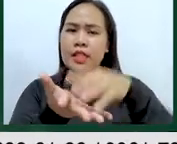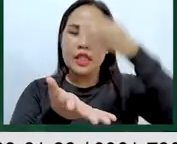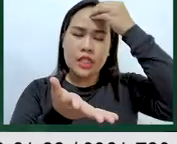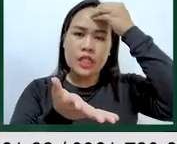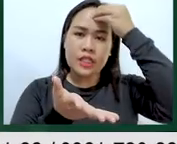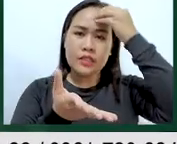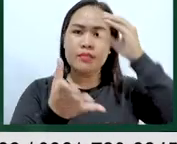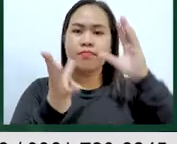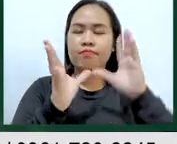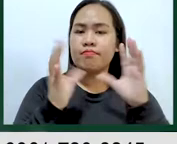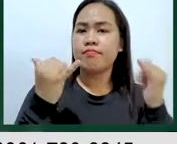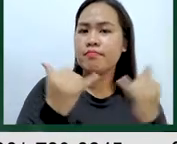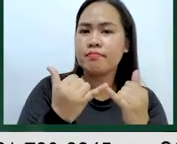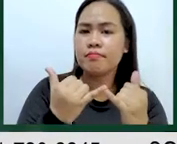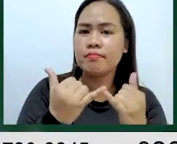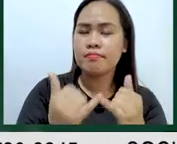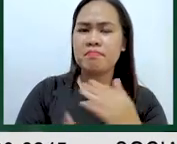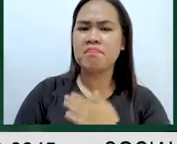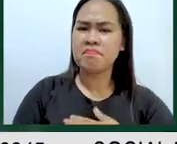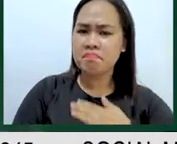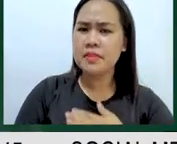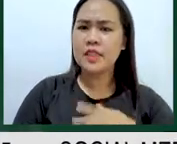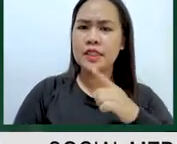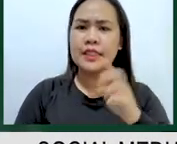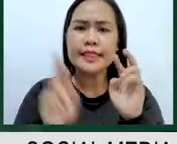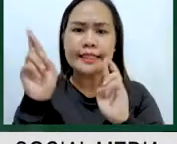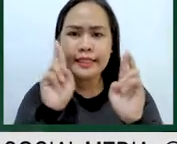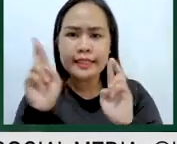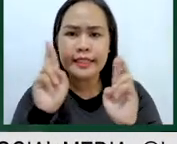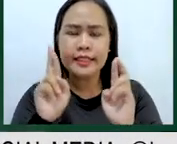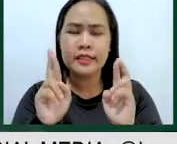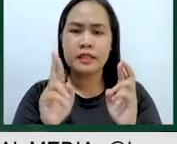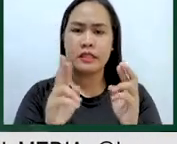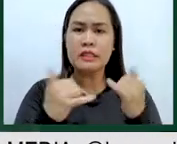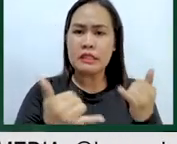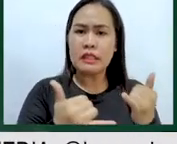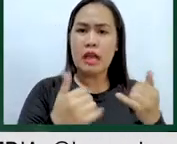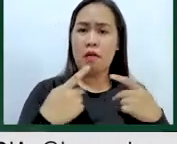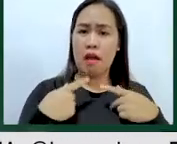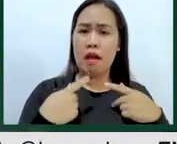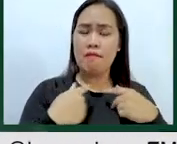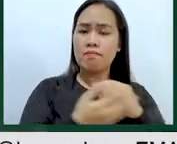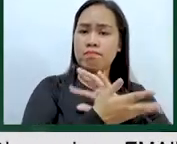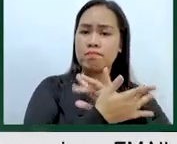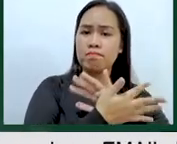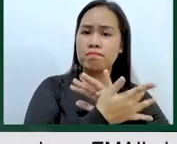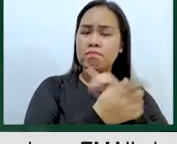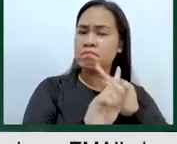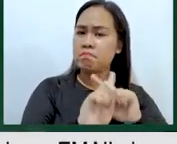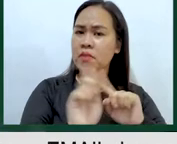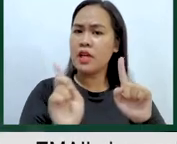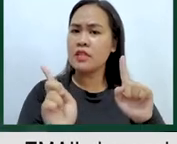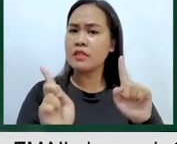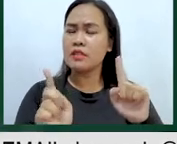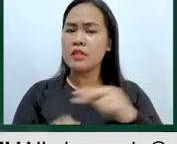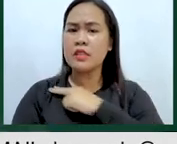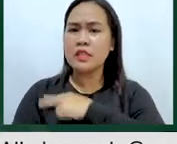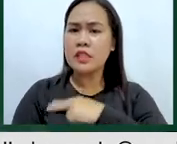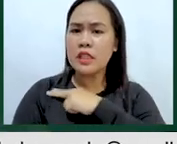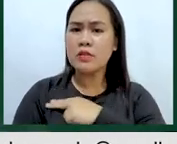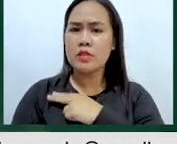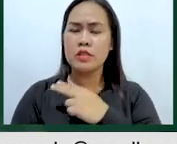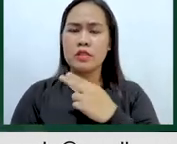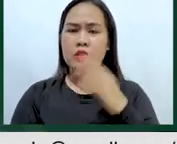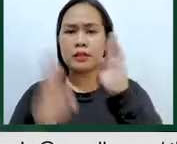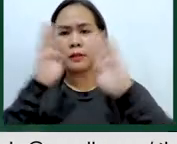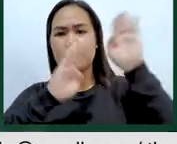no, hindi ko mo may pandemya, nalimutan na natin yung mga ibang mga natural calamities or